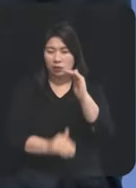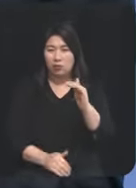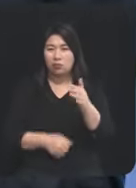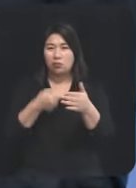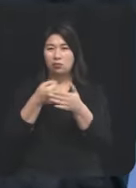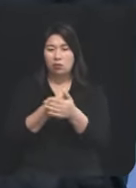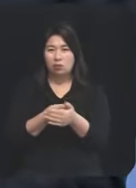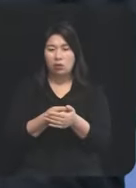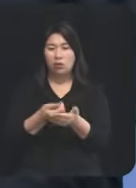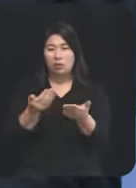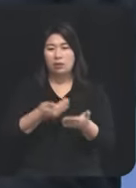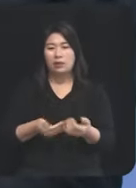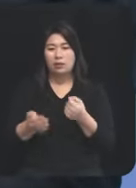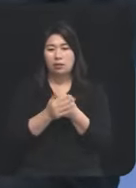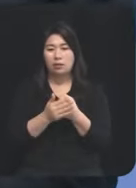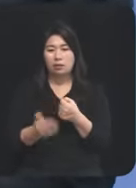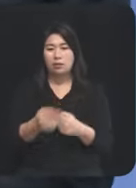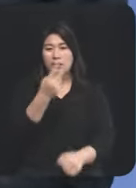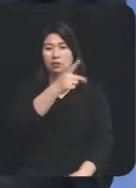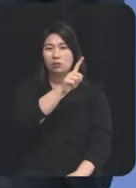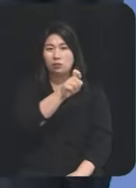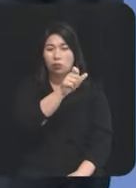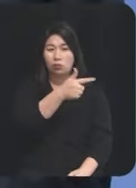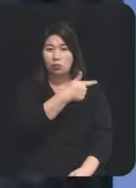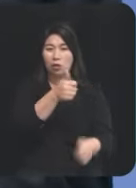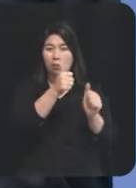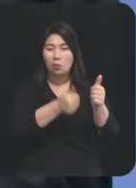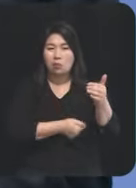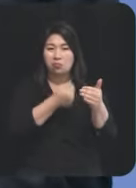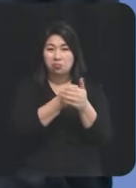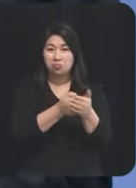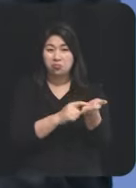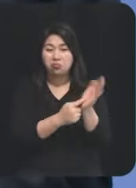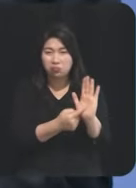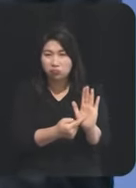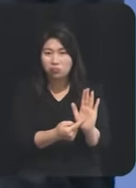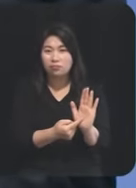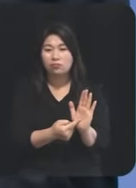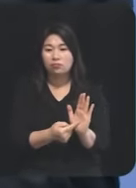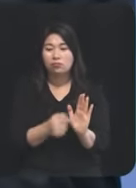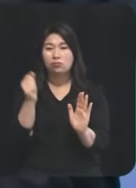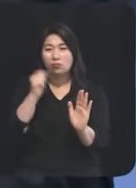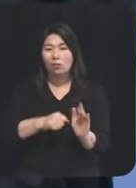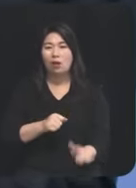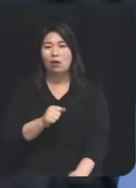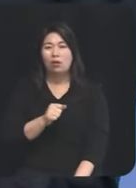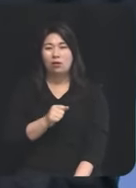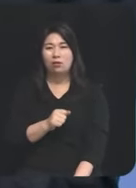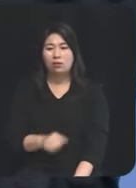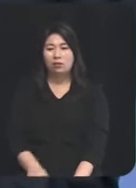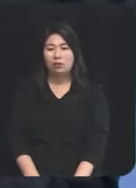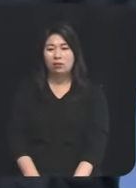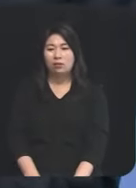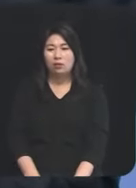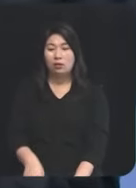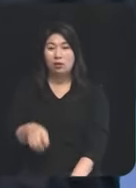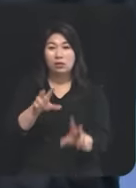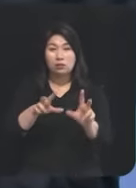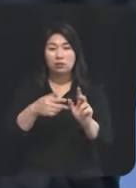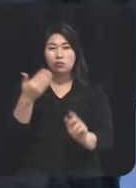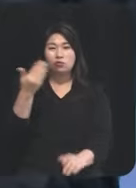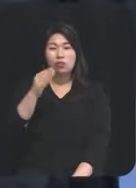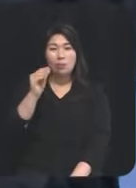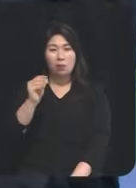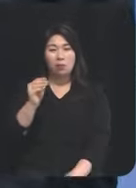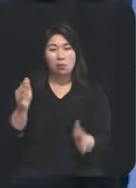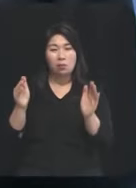것이거든요. 그러면 모든 아니, 2015년 대법원 판결에서 이미 나와 있다니까요. 아 그러면 그 지금 보상받는 9천만